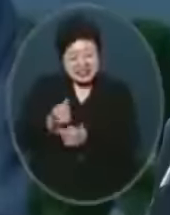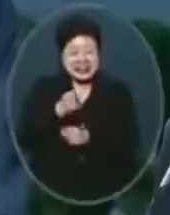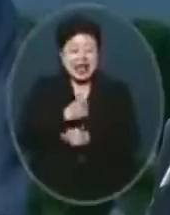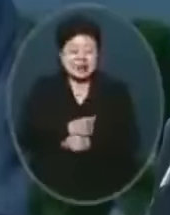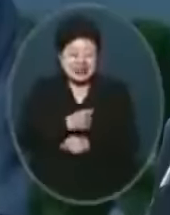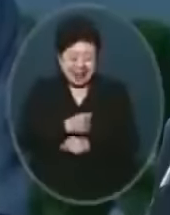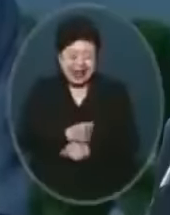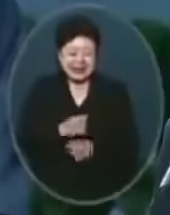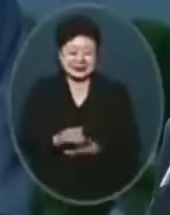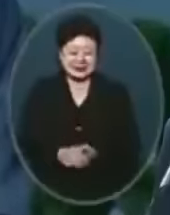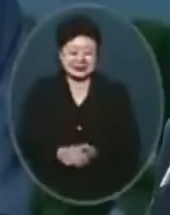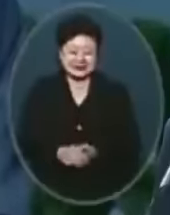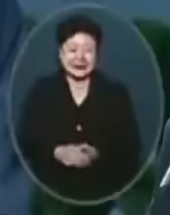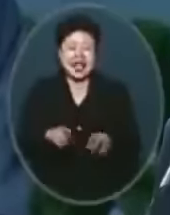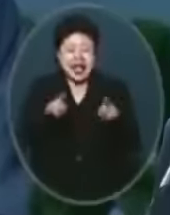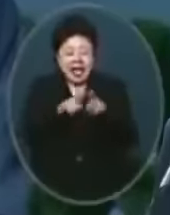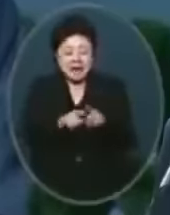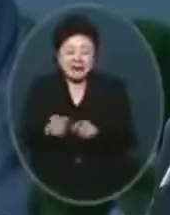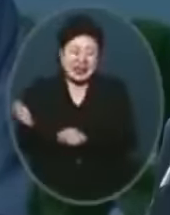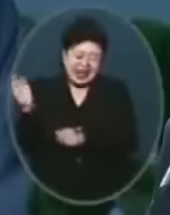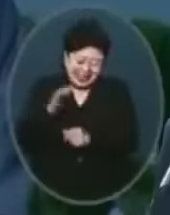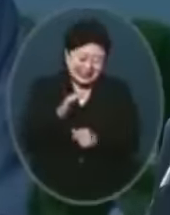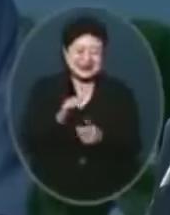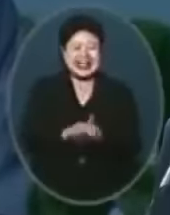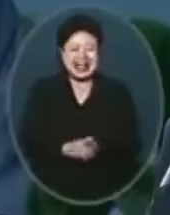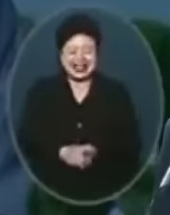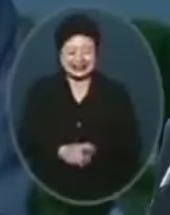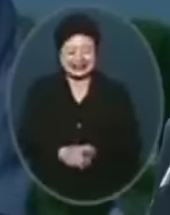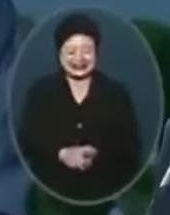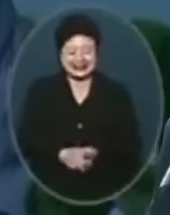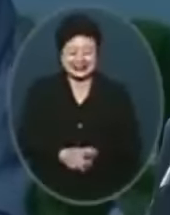의지합니다. 함께 갑시다.